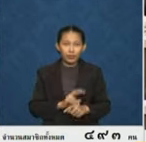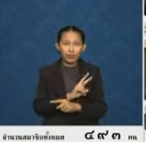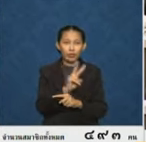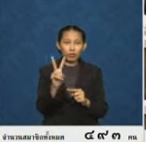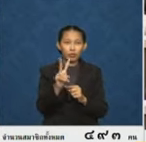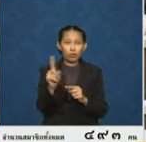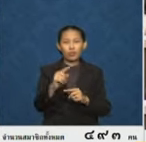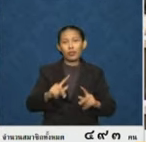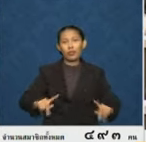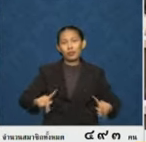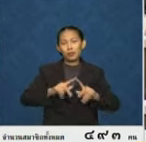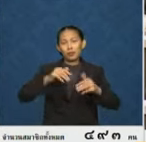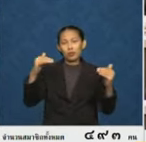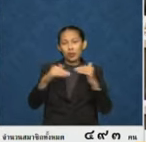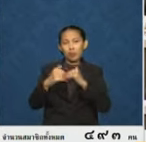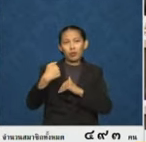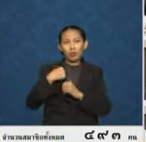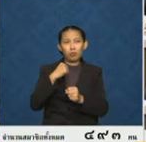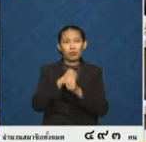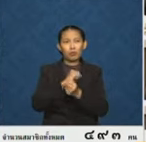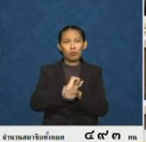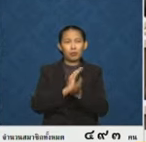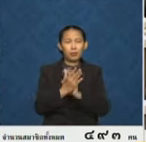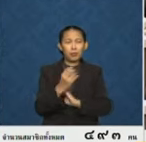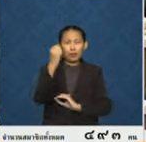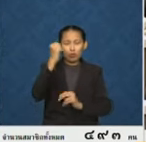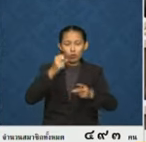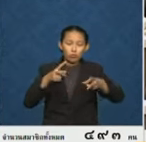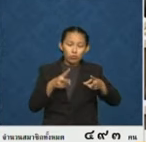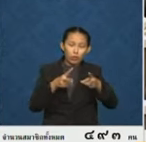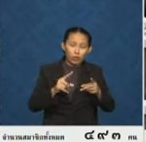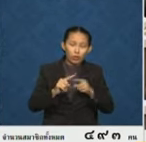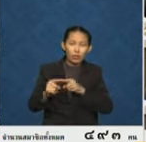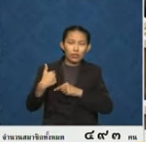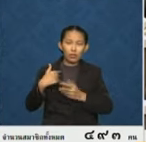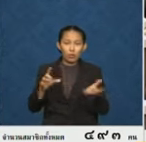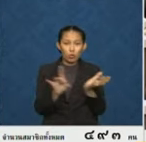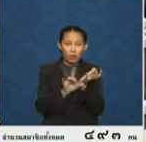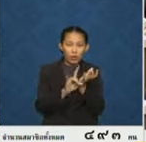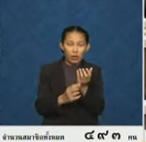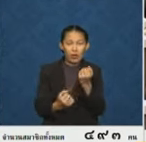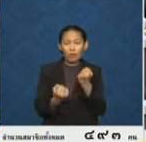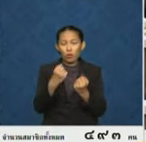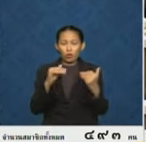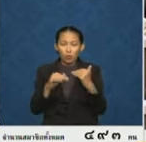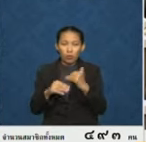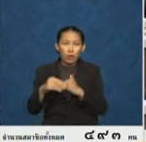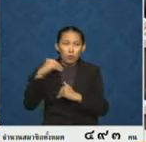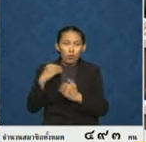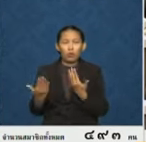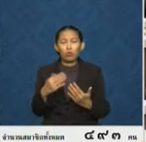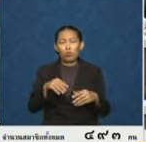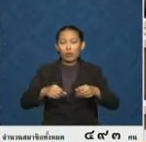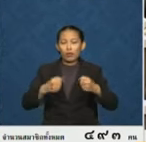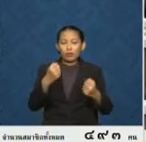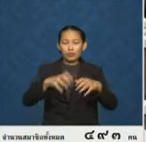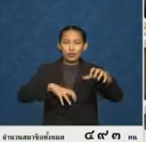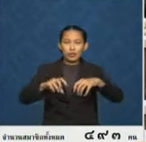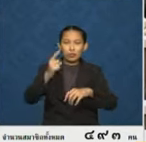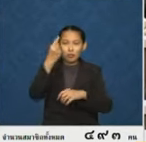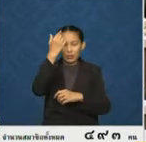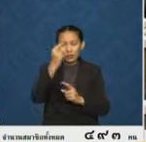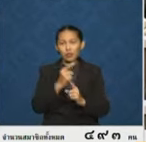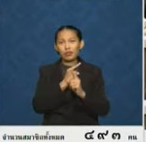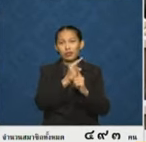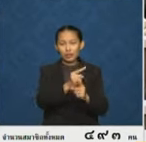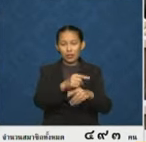ก่อให้กระทรวงคมนาคมเร่งปฏิรูปรถหมวด 4หรือรถ 2แถวทั้งเรื่องคุณภาพรถจำนวนรอบรถแล้วก็จัดวางเส้นทางเดินรถใหม่เพื่อให้สอดคล้องกับการ